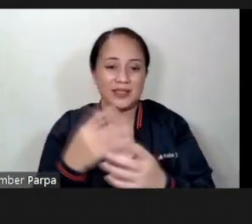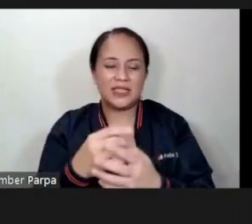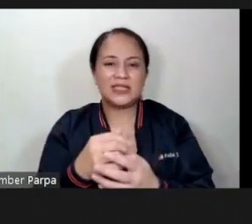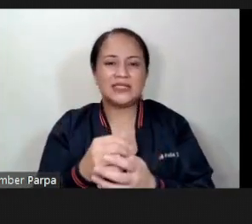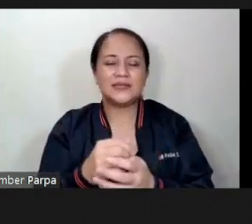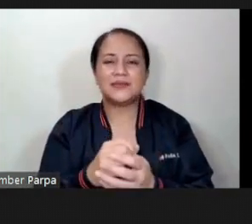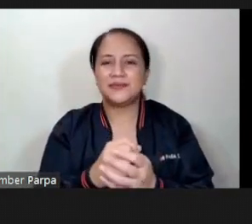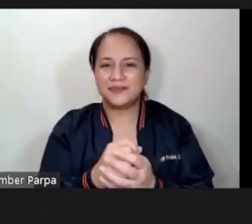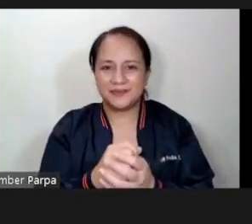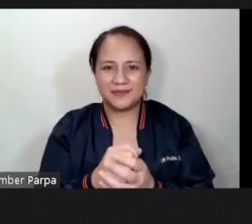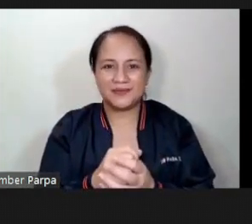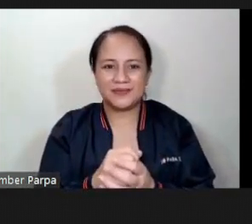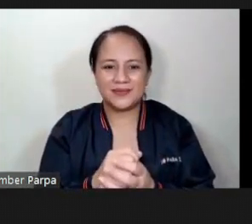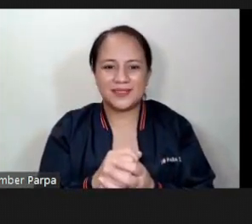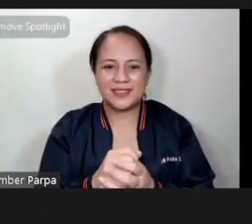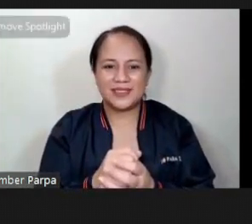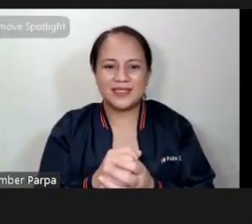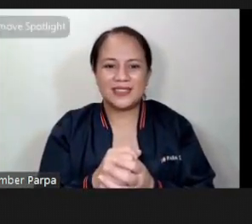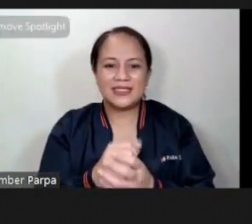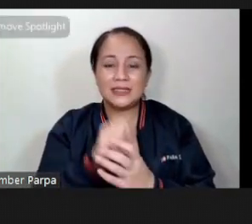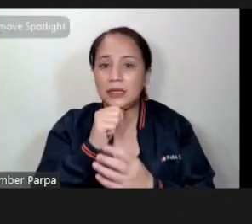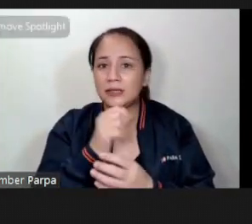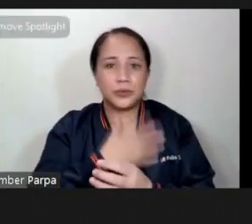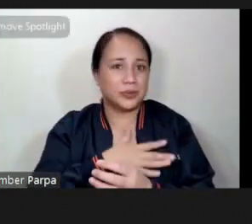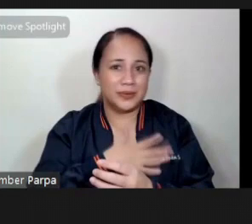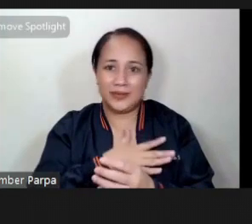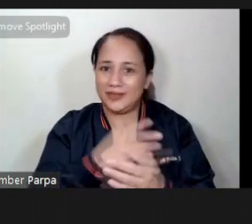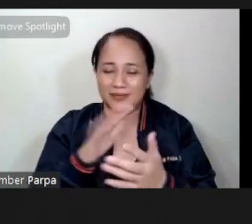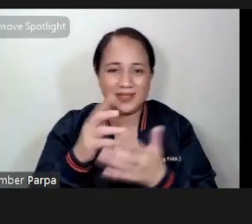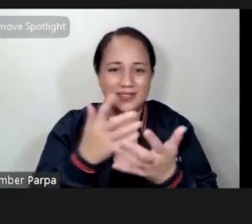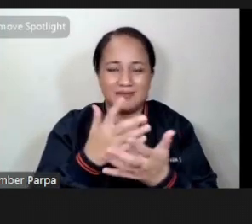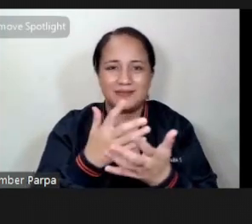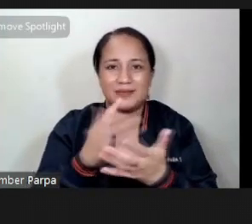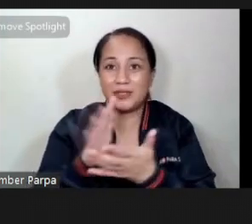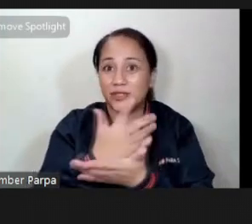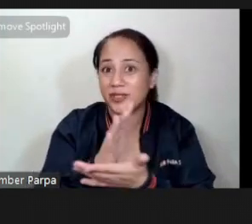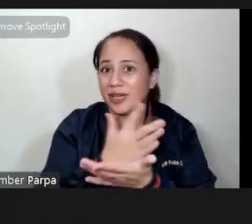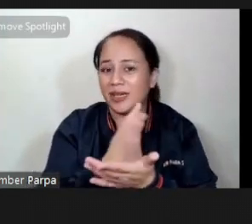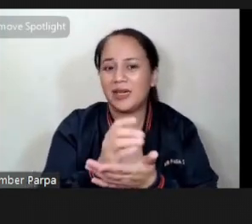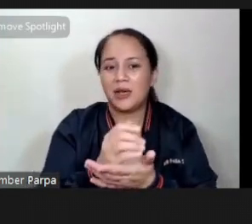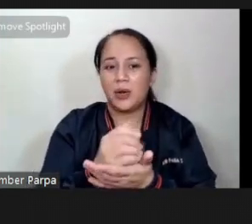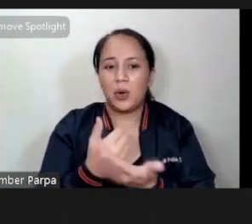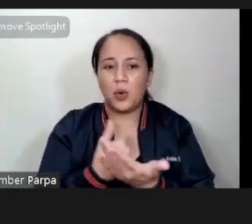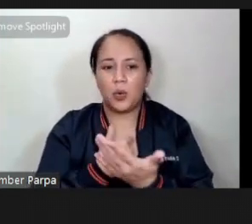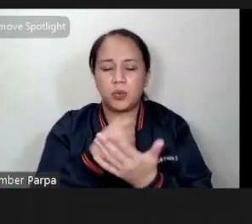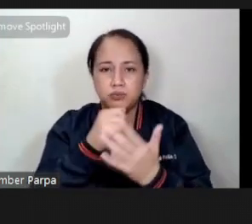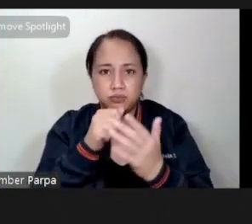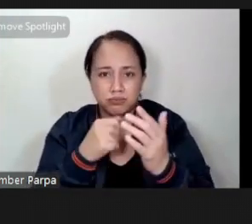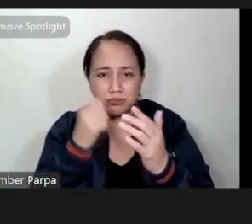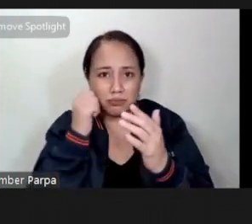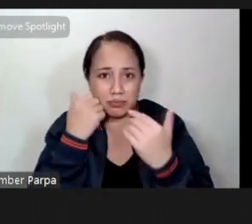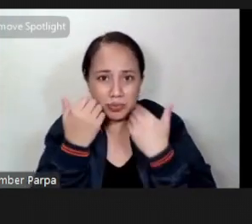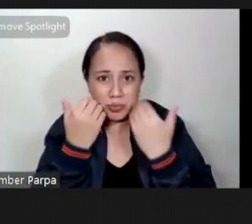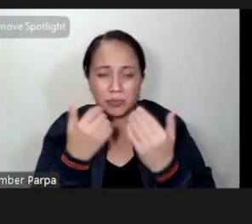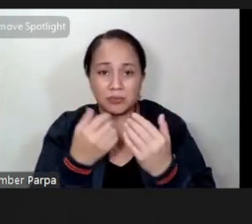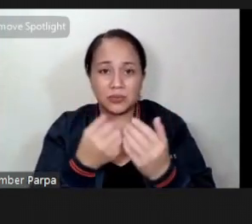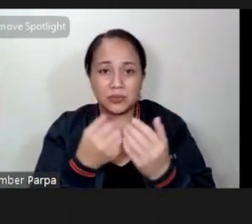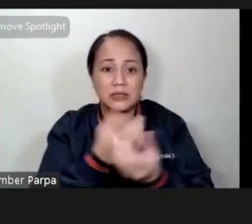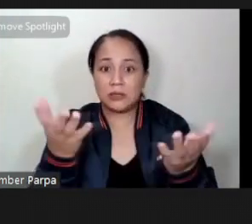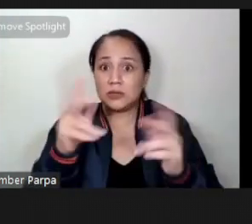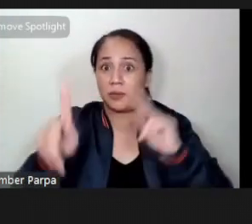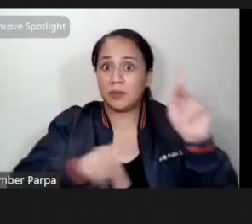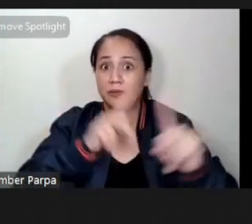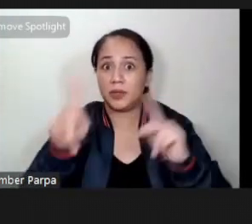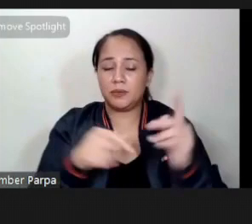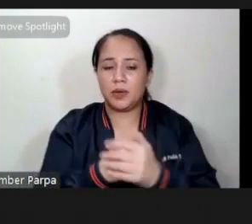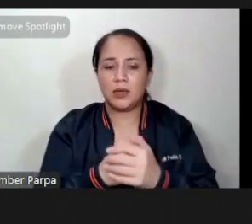di ay dili sakit ang mag-share, dili sakit ang maminaw sa ubang tao kanang i-share nimo sa ubang tao nga